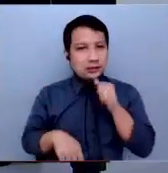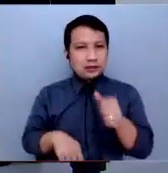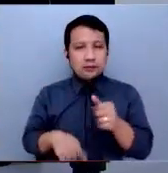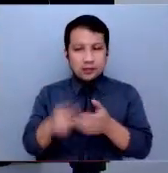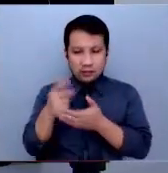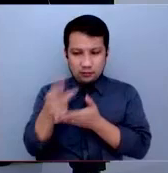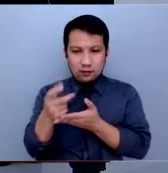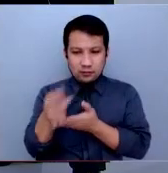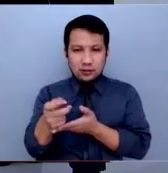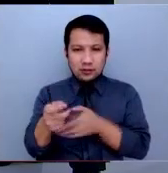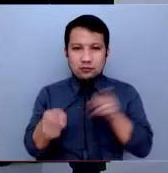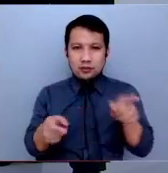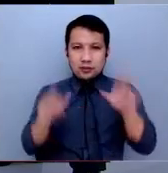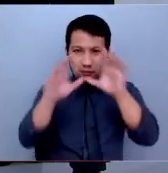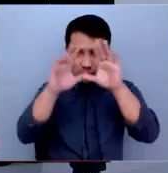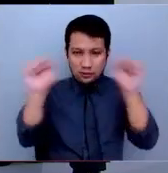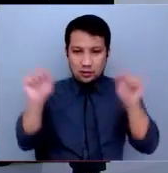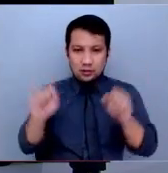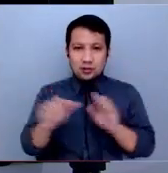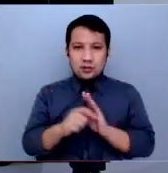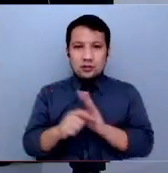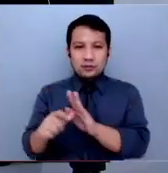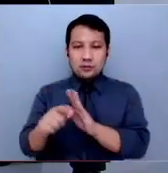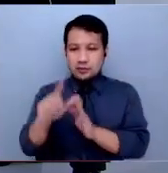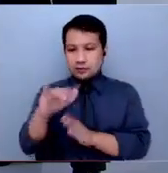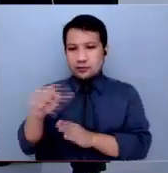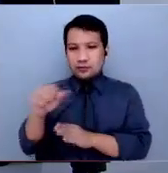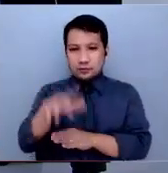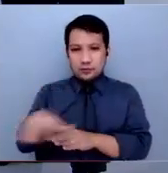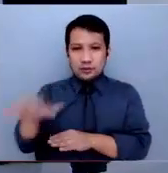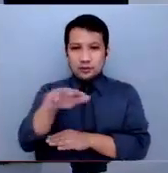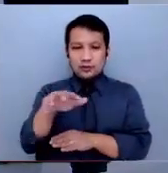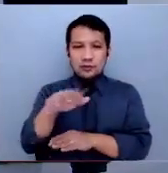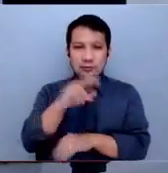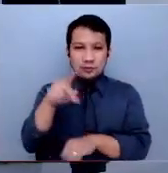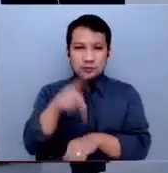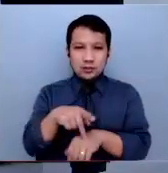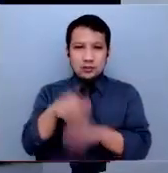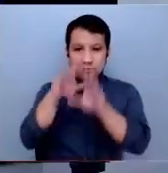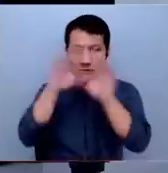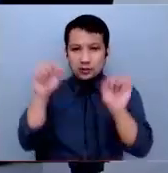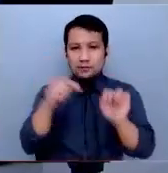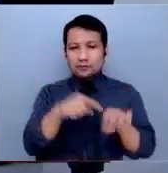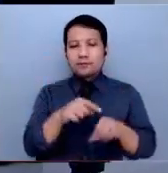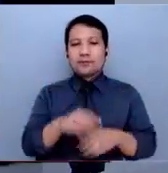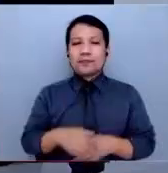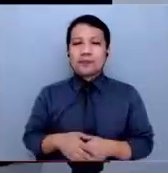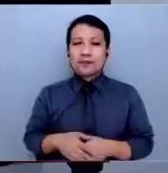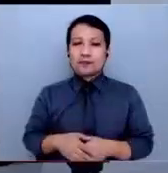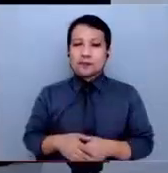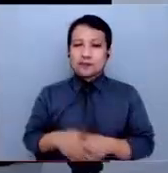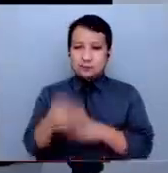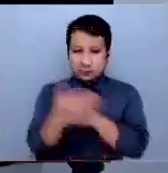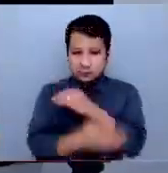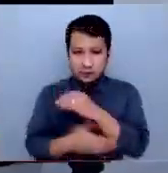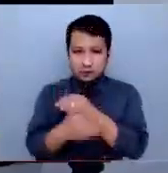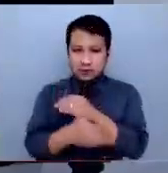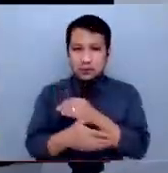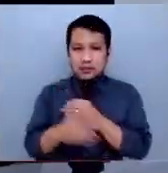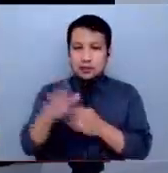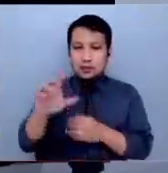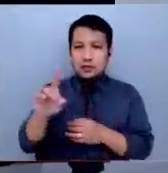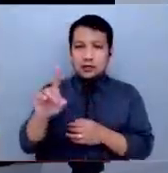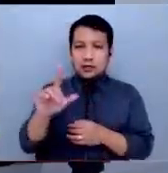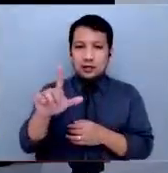po ang presidente ng League of Municipalities of the Philippines. Sa probinsya po ng Lanao del Sur, sinabi ni